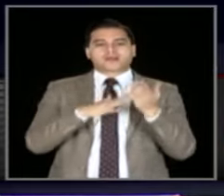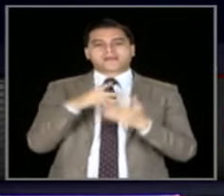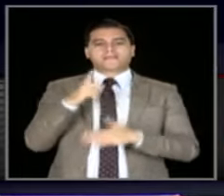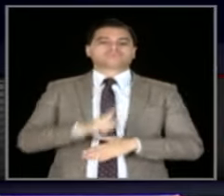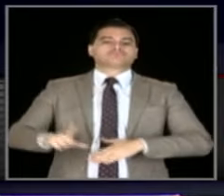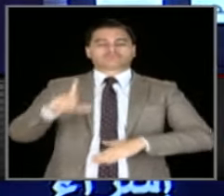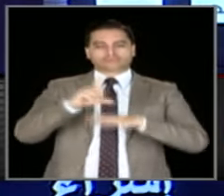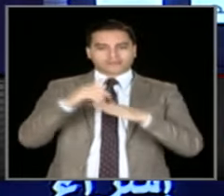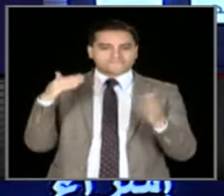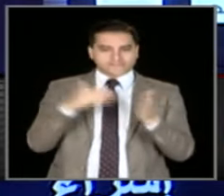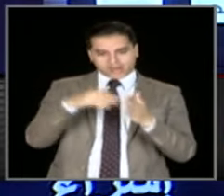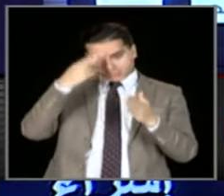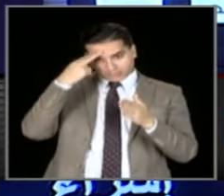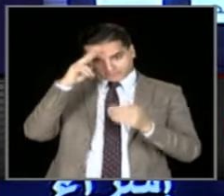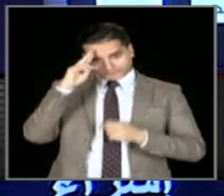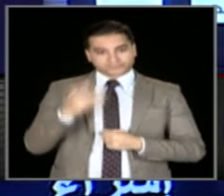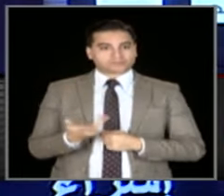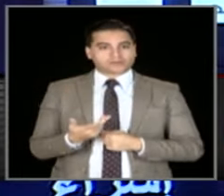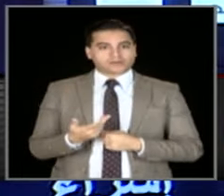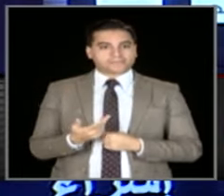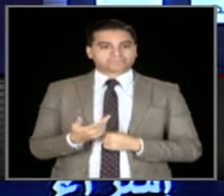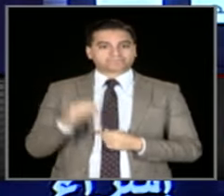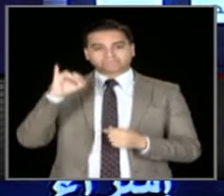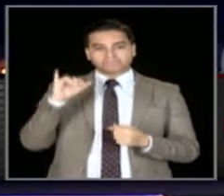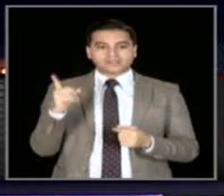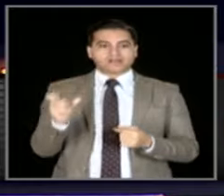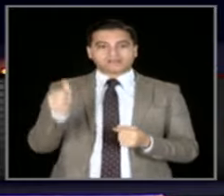امبراطور. اجابتك ميراندا.